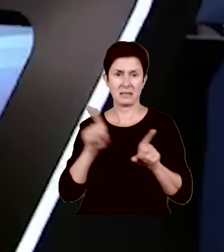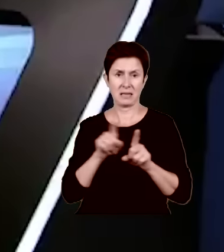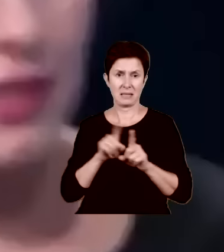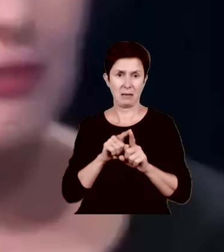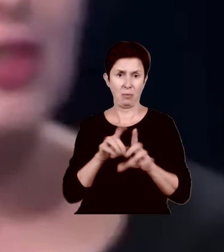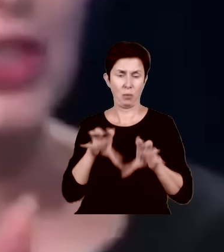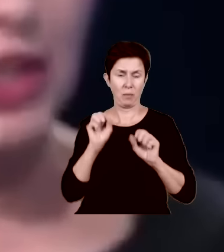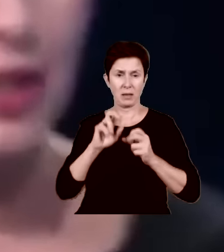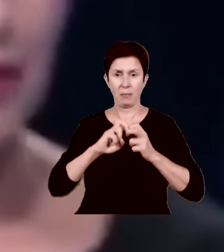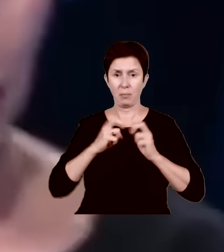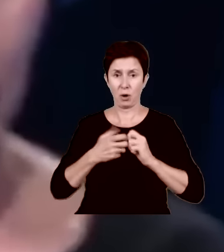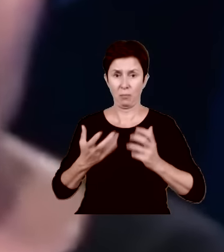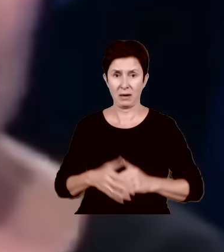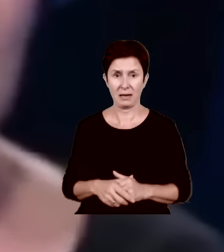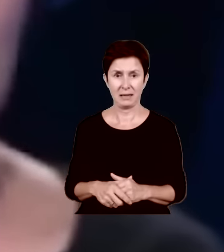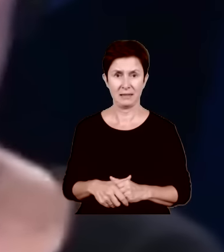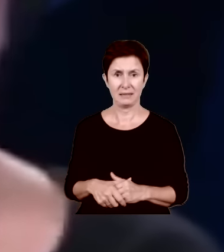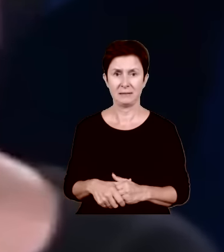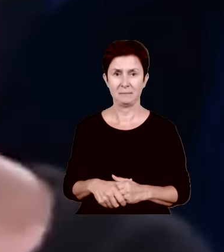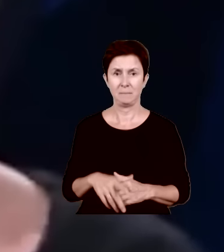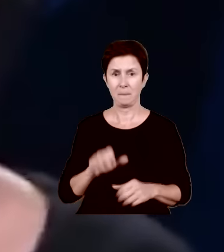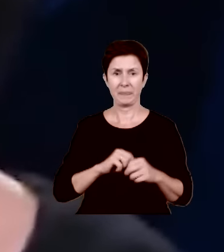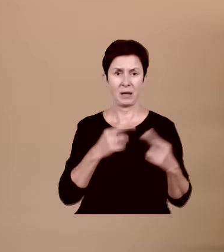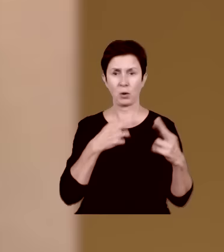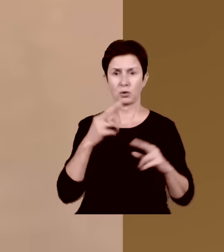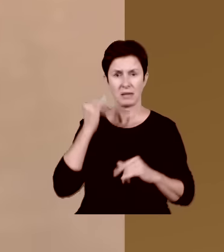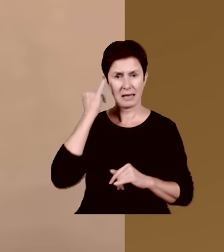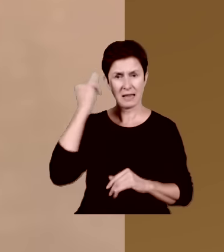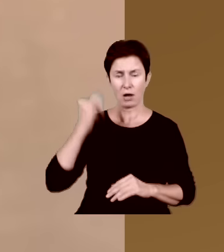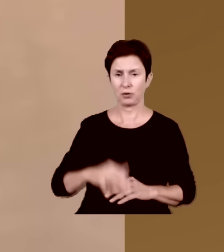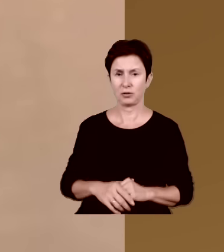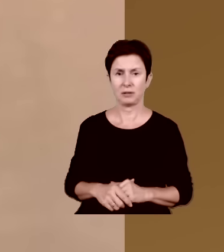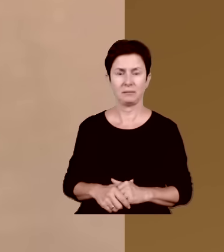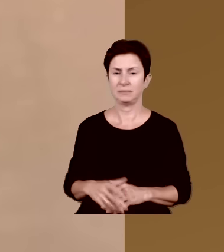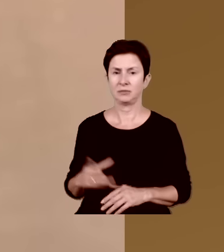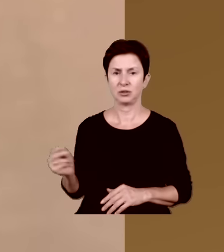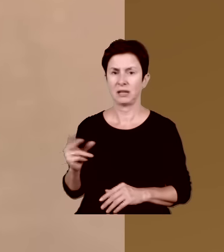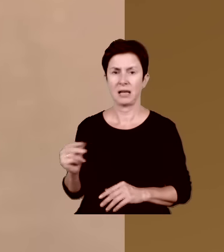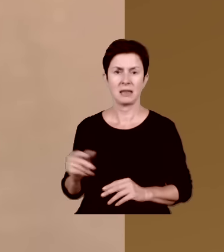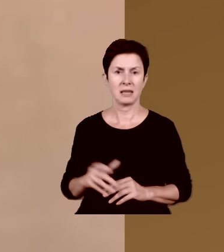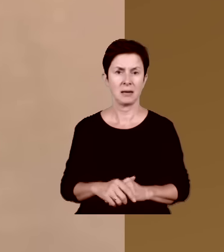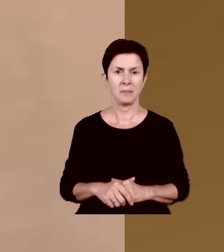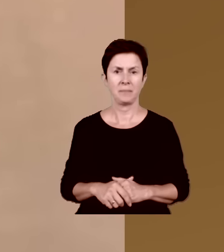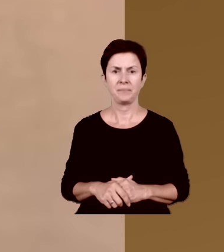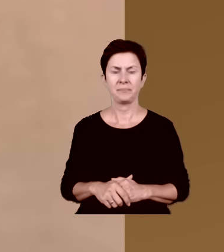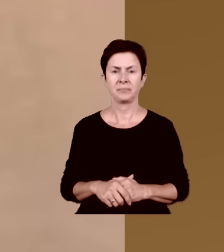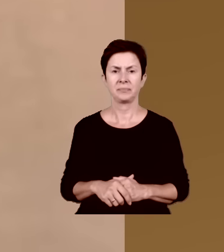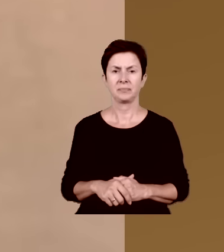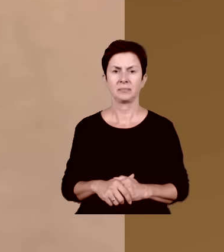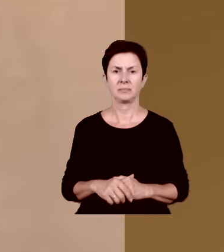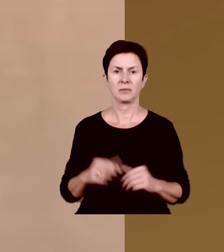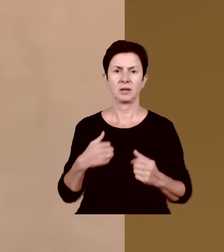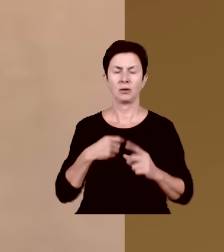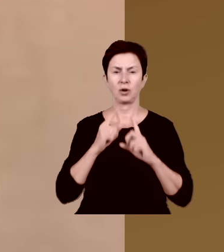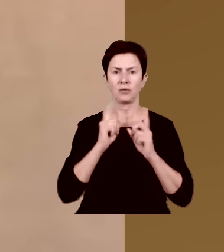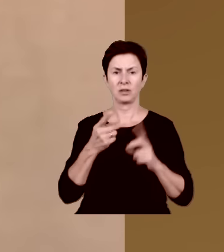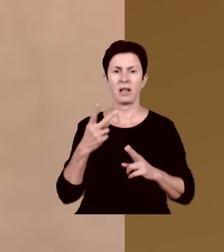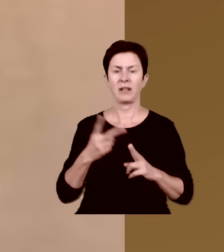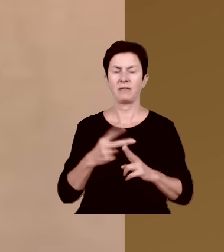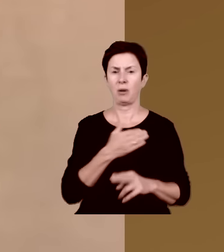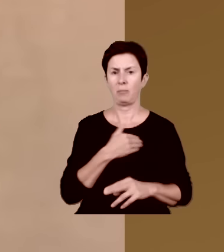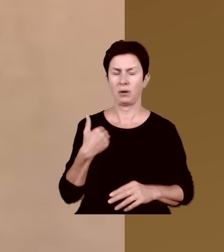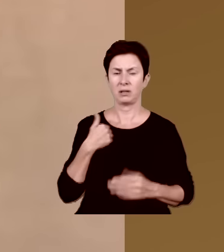myślę, że oczywiście, kwestia wyniesienia tego poza... Nie. Mamy państwo jeszcze do zakomunikowania oświadczenie Telewizji Polskiej.